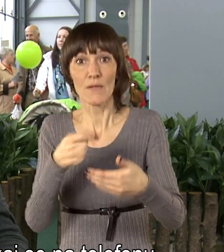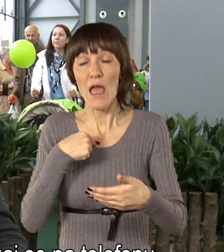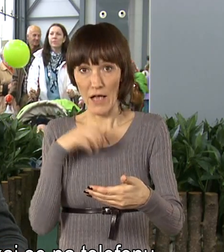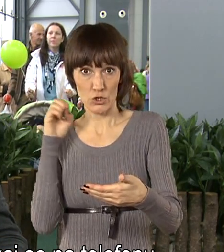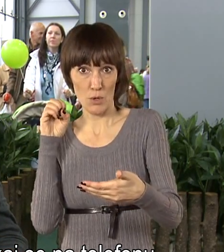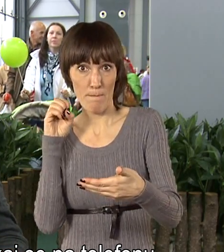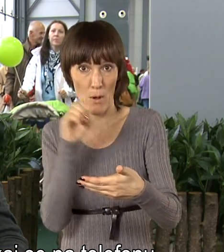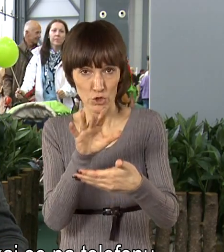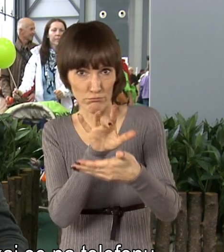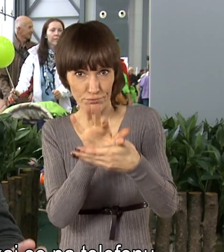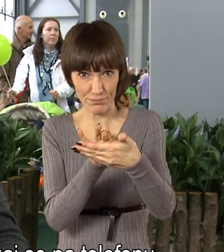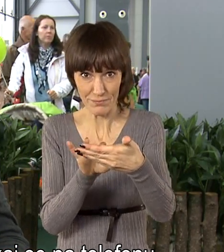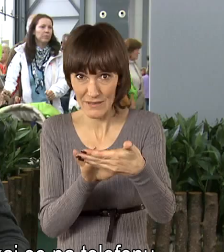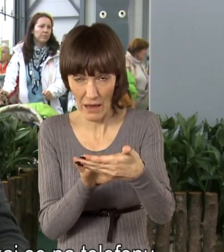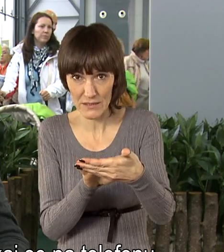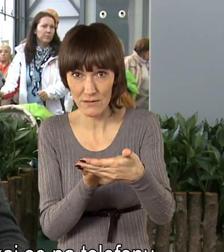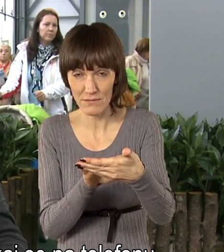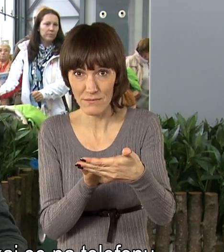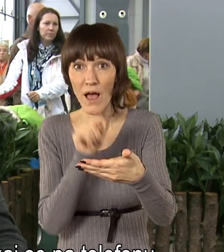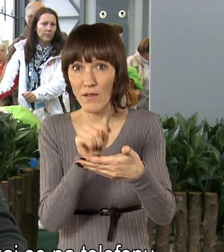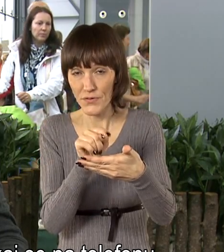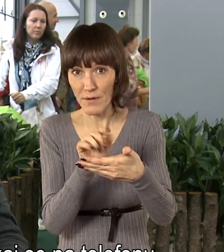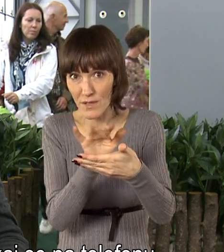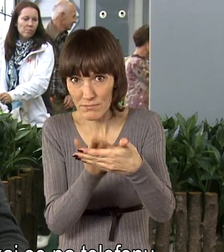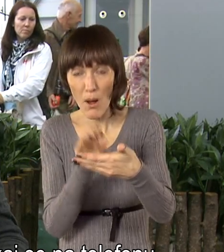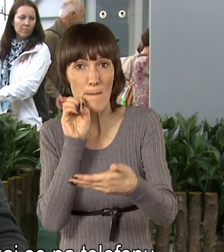dogaja. Jaz pošiljam tekstovne